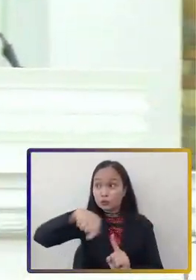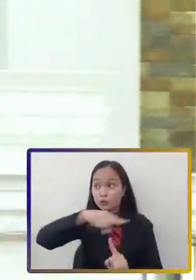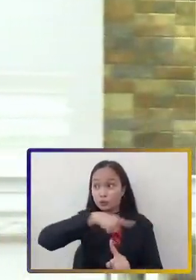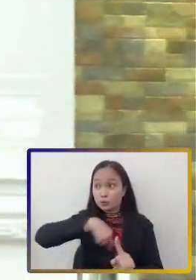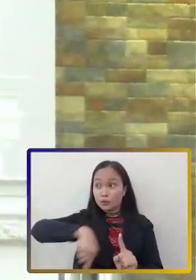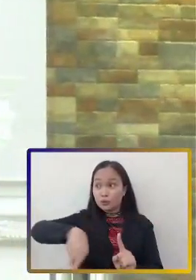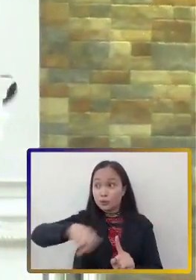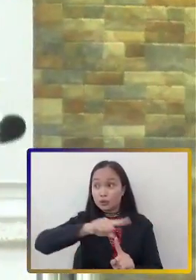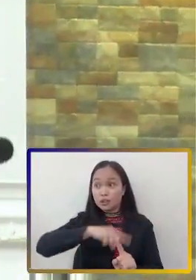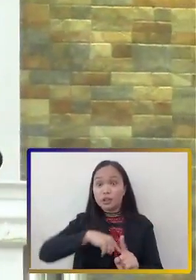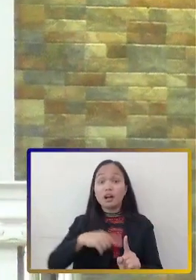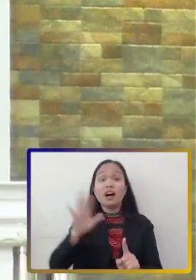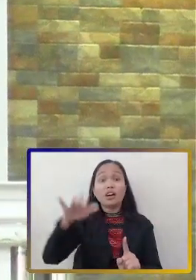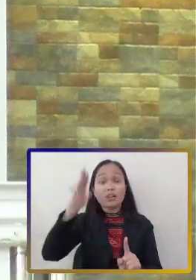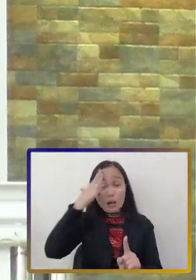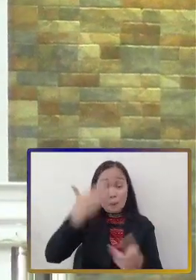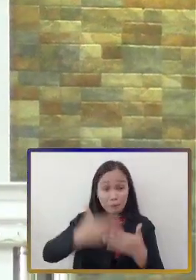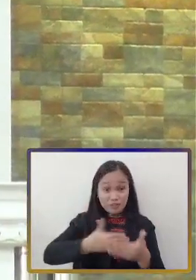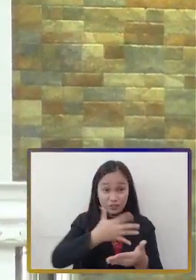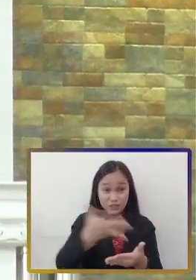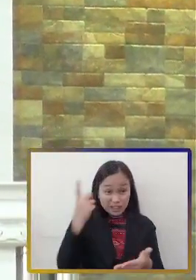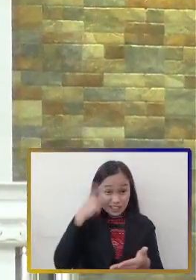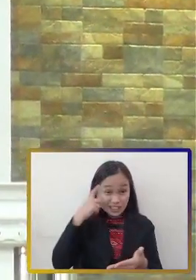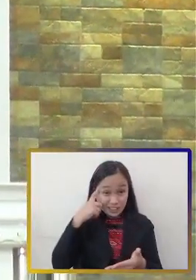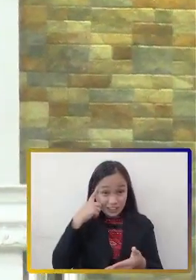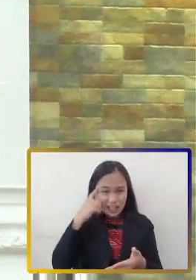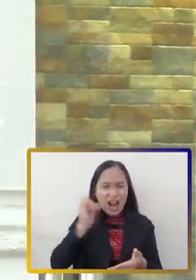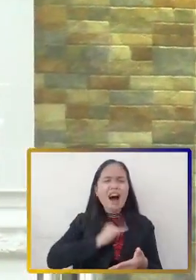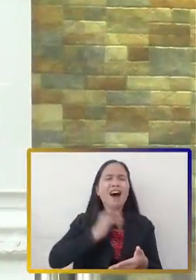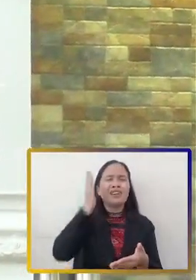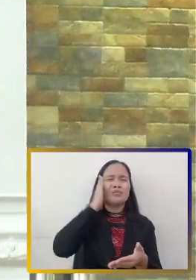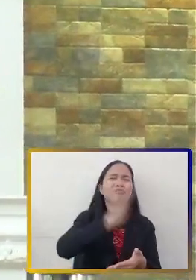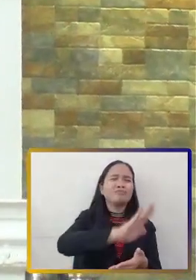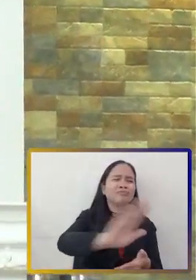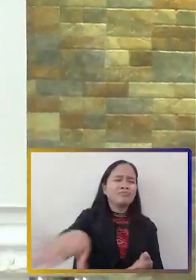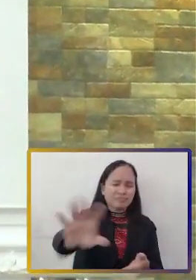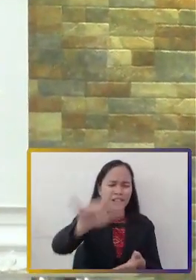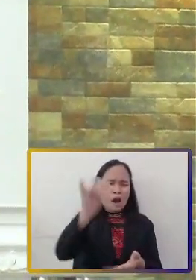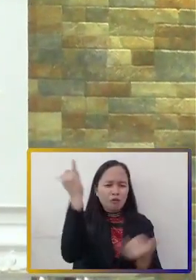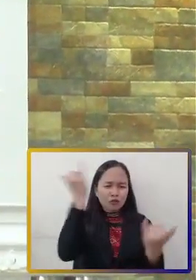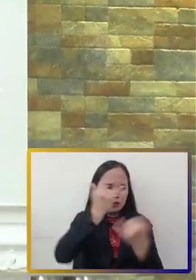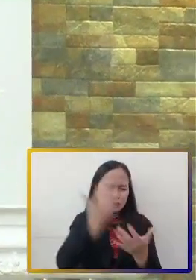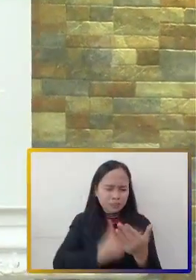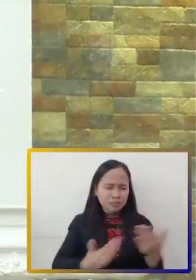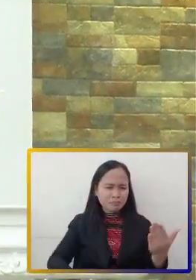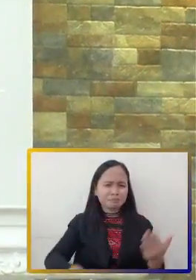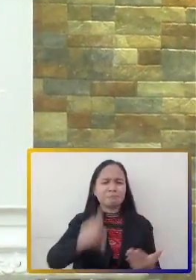Alam mo, bago ka nakapag-isip ng ganyan, nireveal na sa akin yung kalokohan na yan ng Diyos.